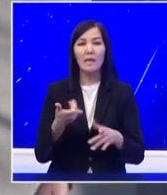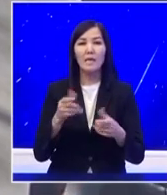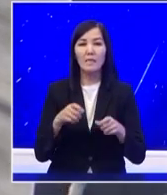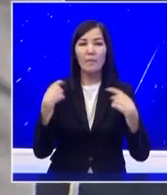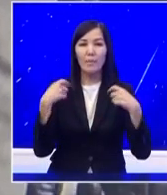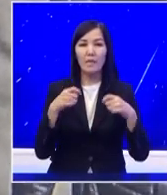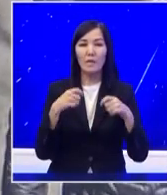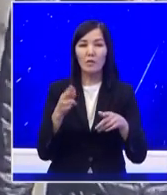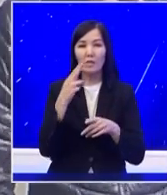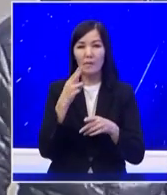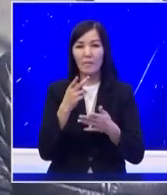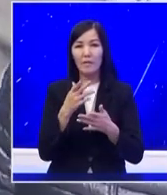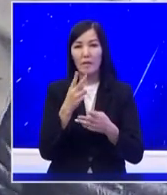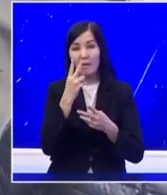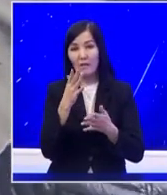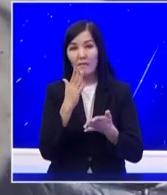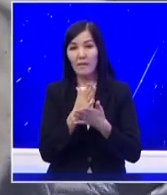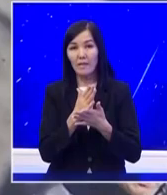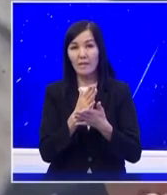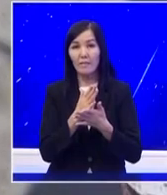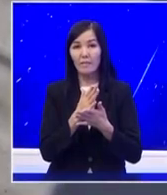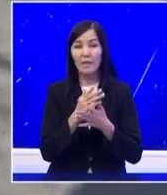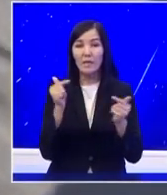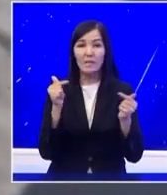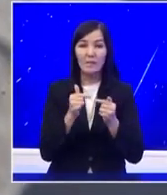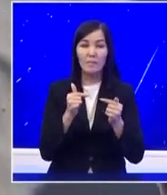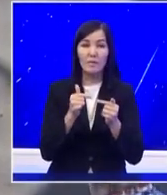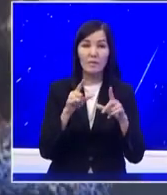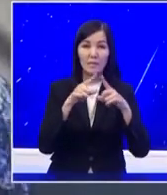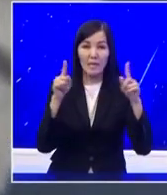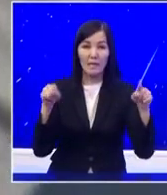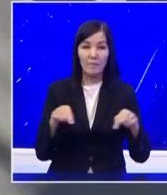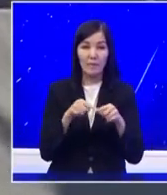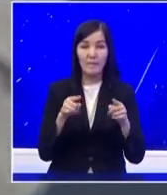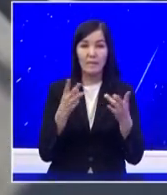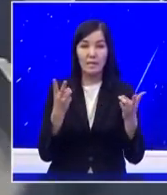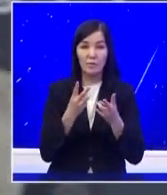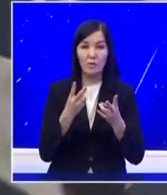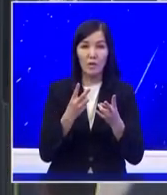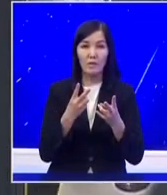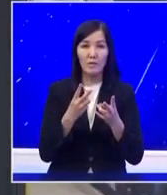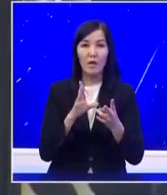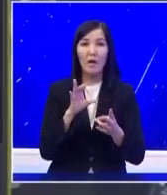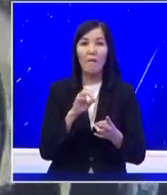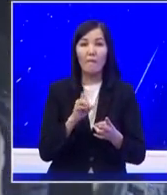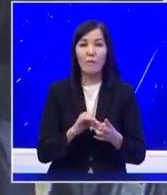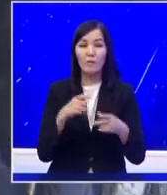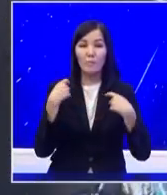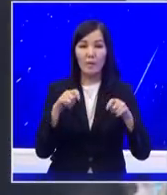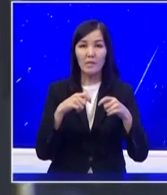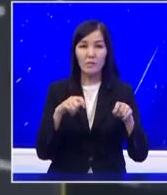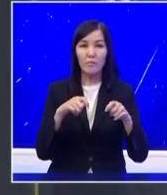продажа табачных изделий, на видном месте должны быть размещены соответствующие надписи. Кроме того, запрещается ввоз, производство, продажа